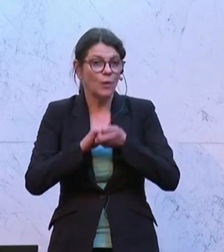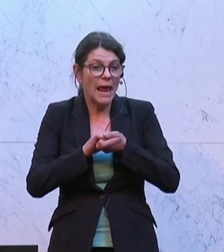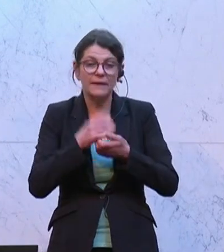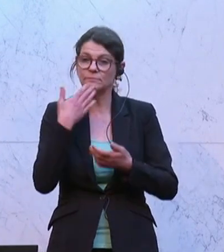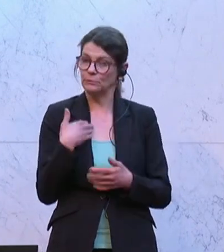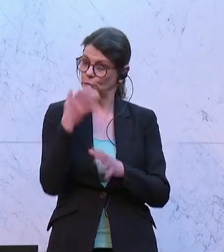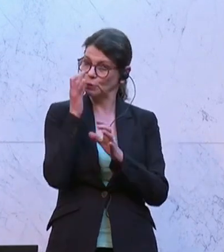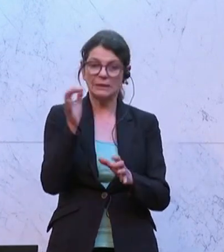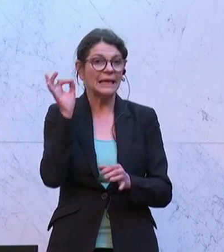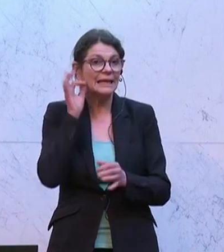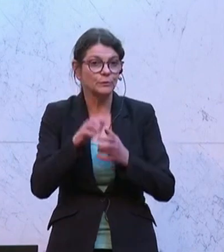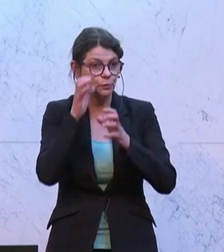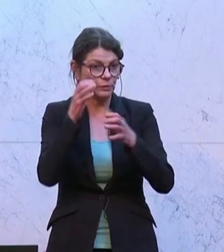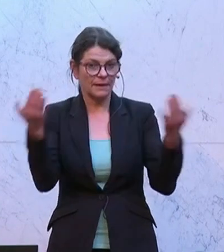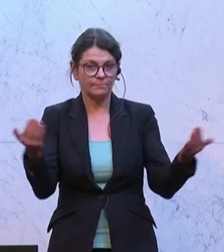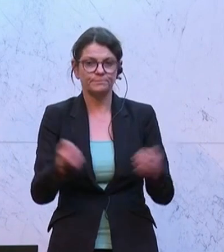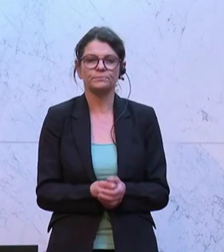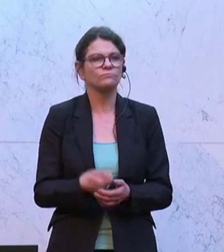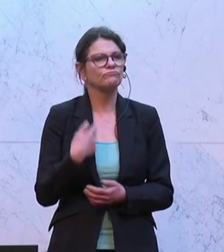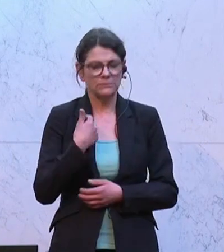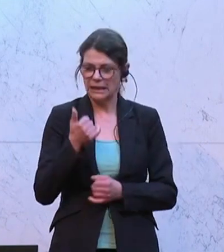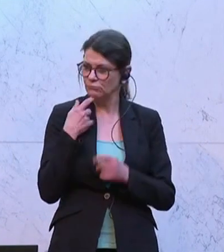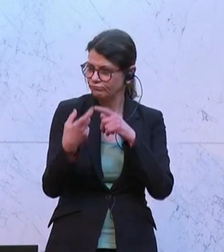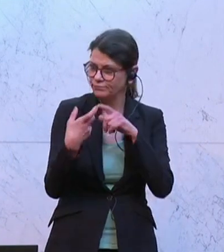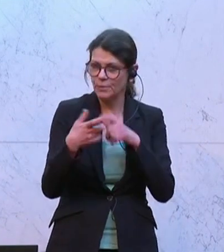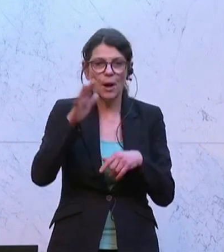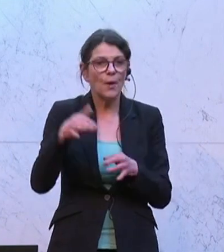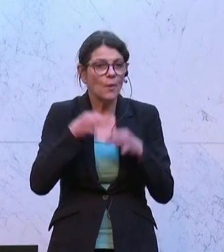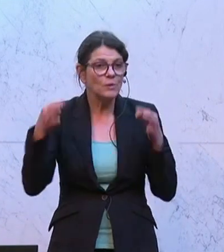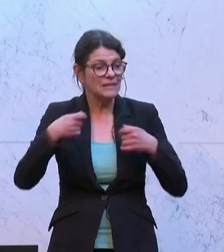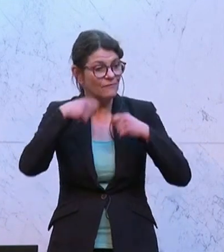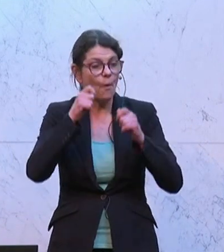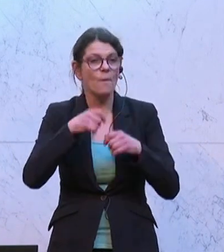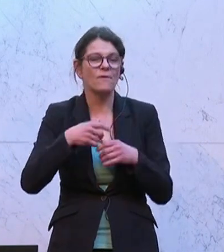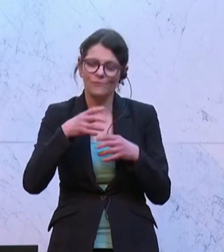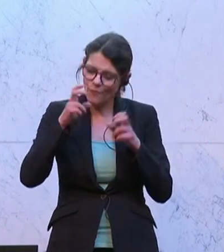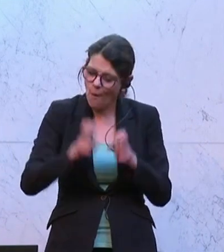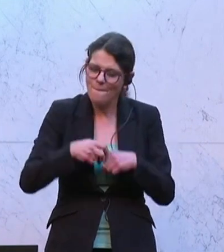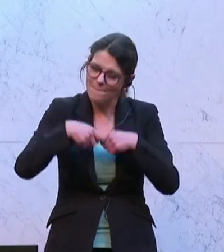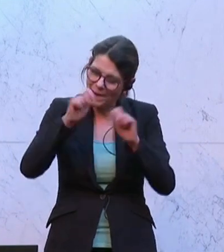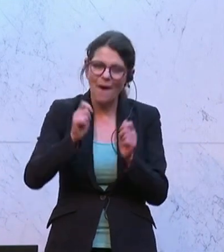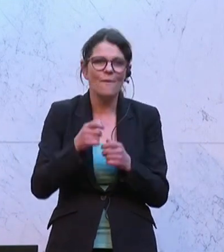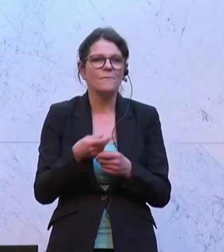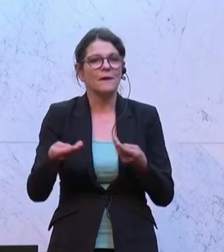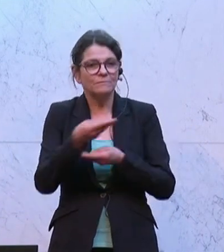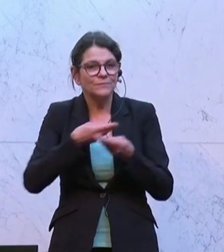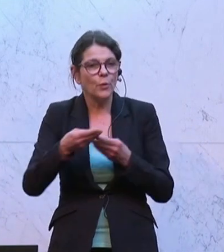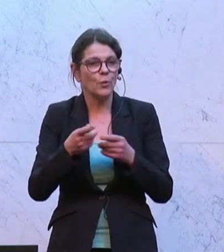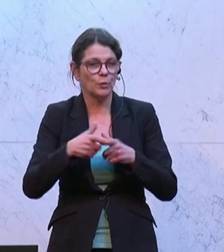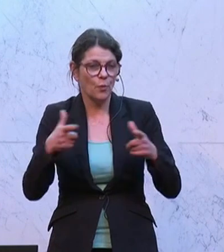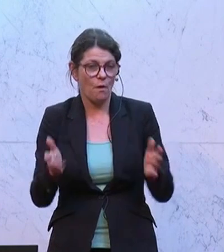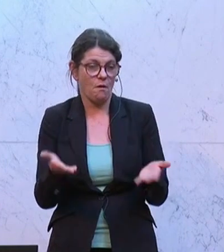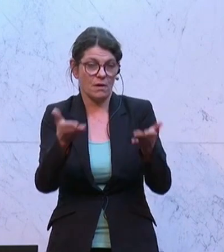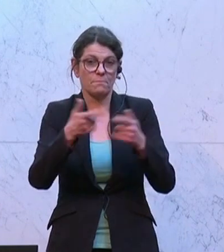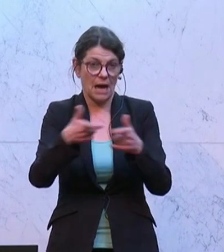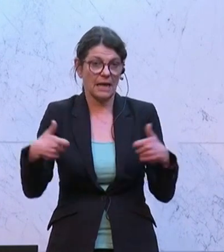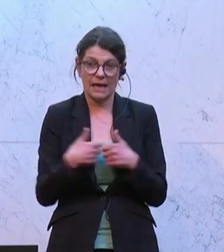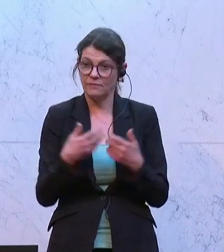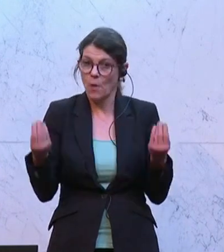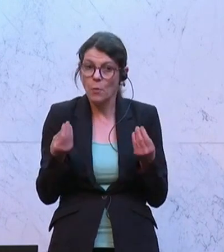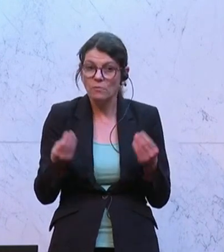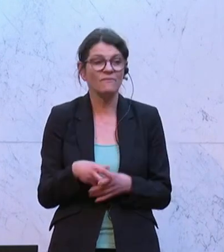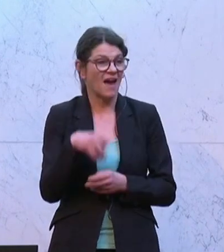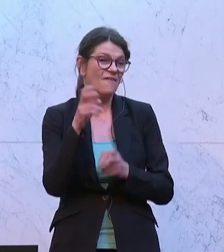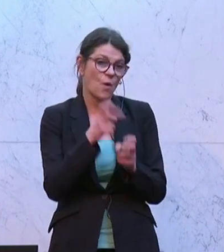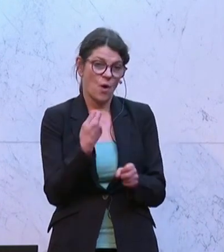Wir sprechen hier heute über das große Wohnbaukonjunkturpaket. Warum? Die Wohnkosten bereiten vielen Menschen in Österreich